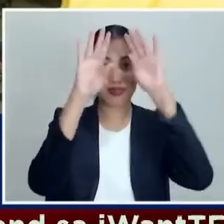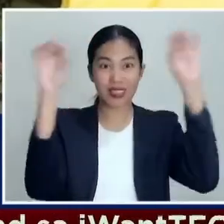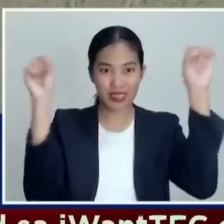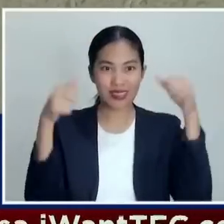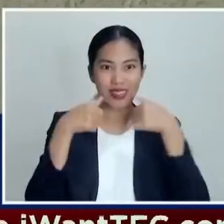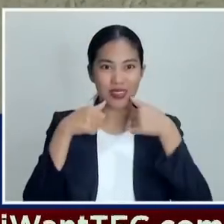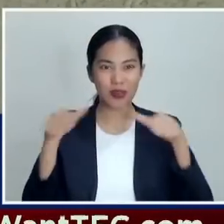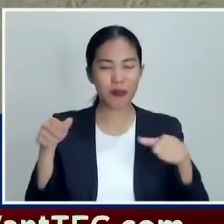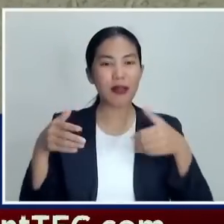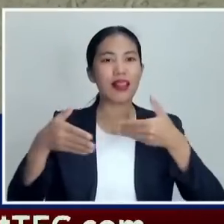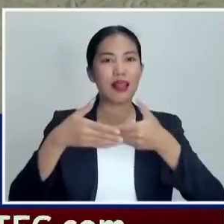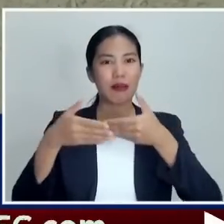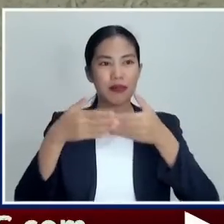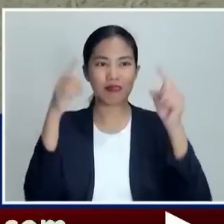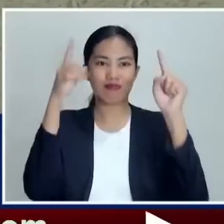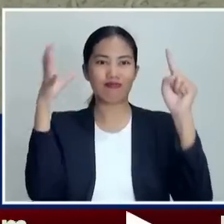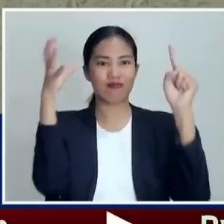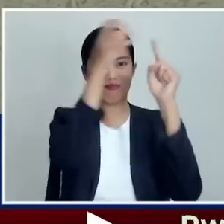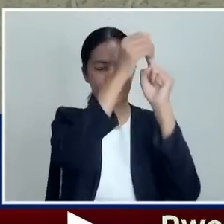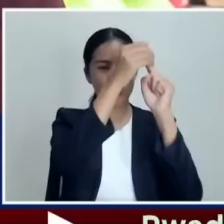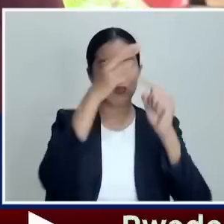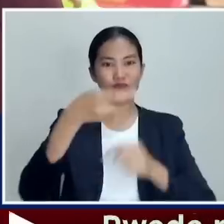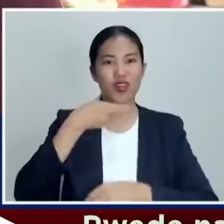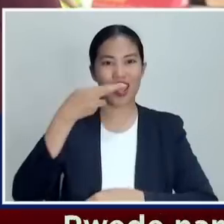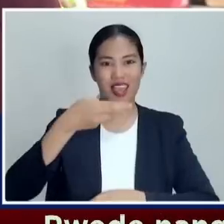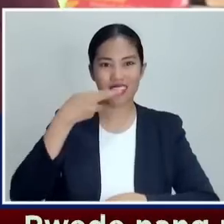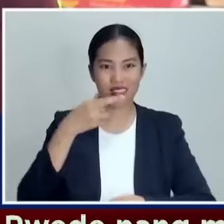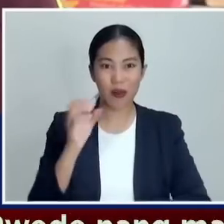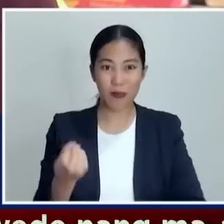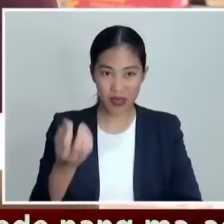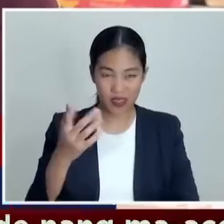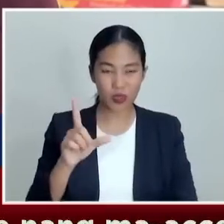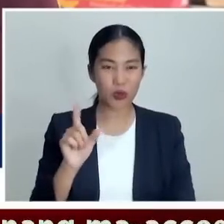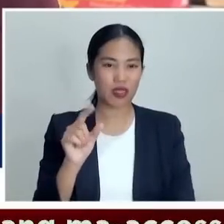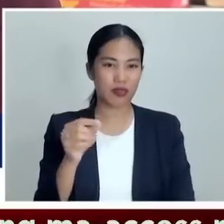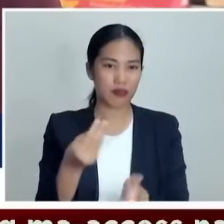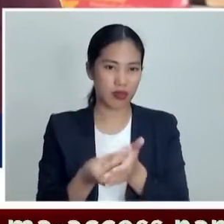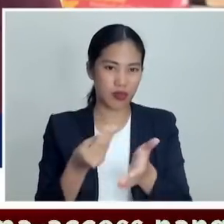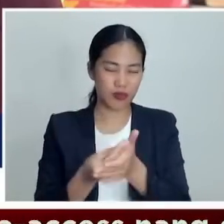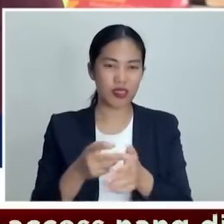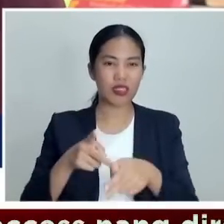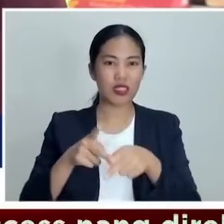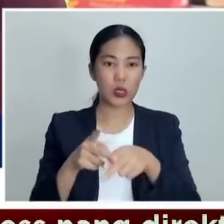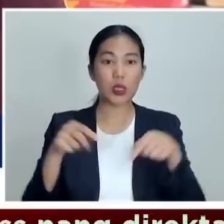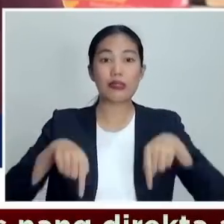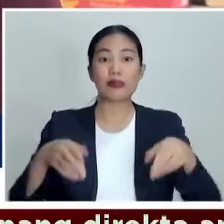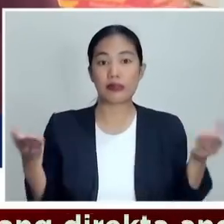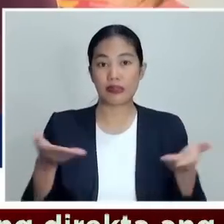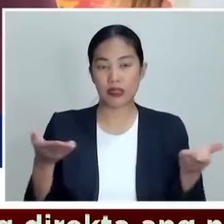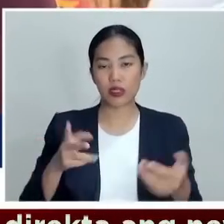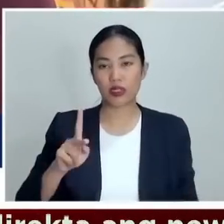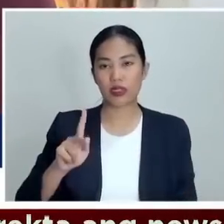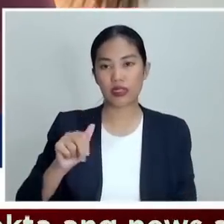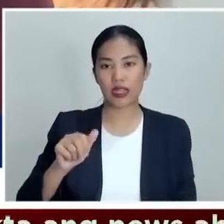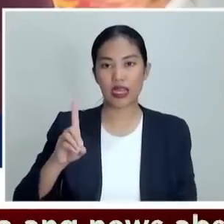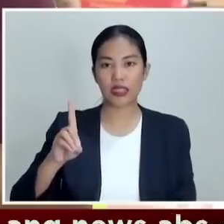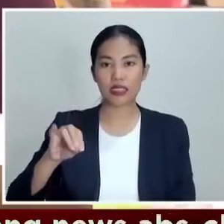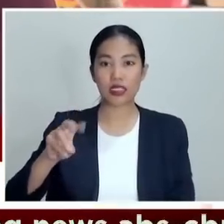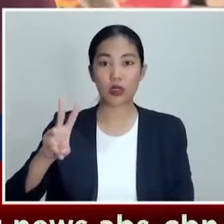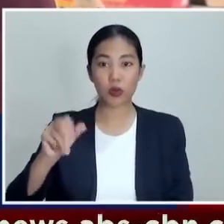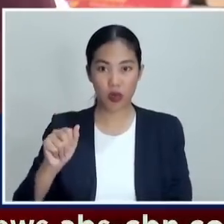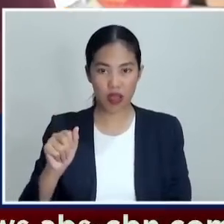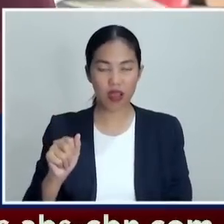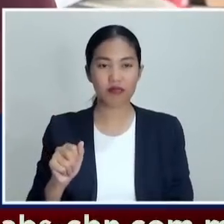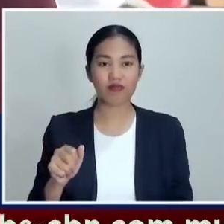pangakong bigas na 20 pesos kada kilo. Dito sa Kadiwa Center sa tanggapan ng Department of Agriculture sa Quezon City, wala